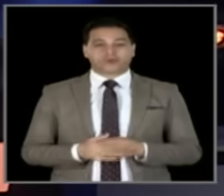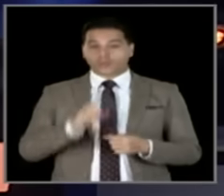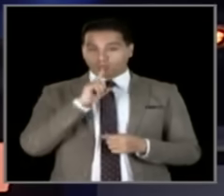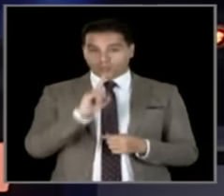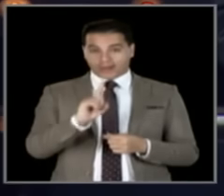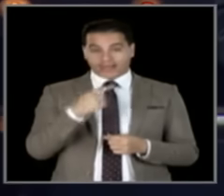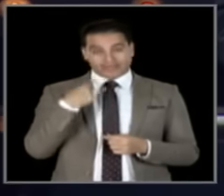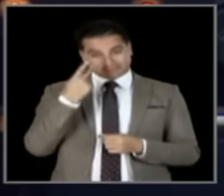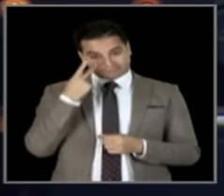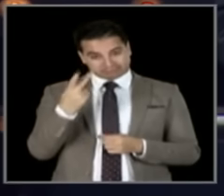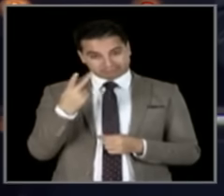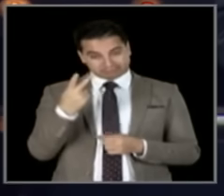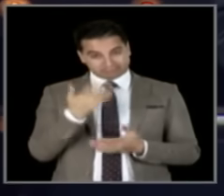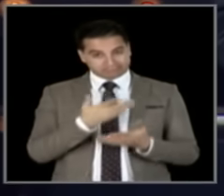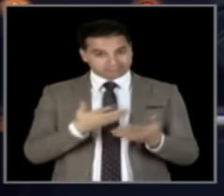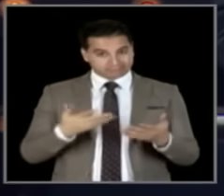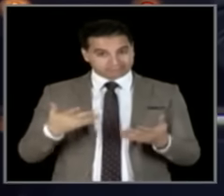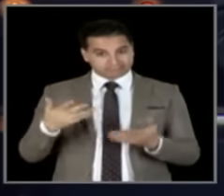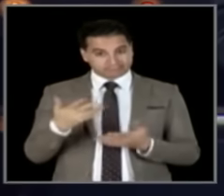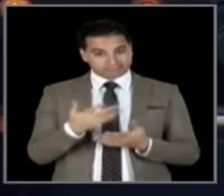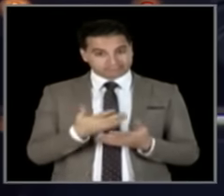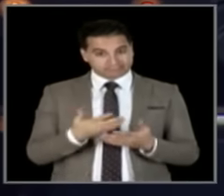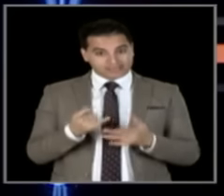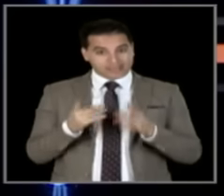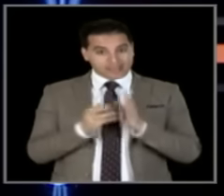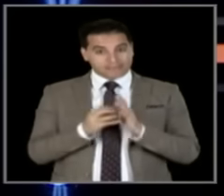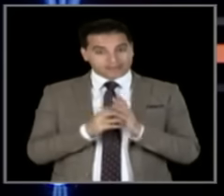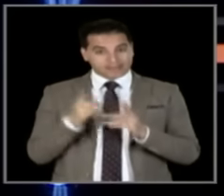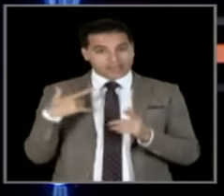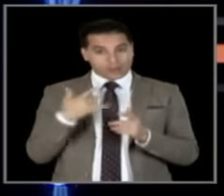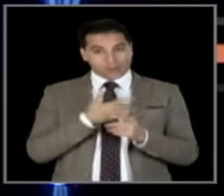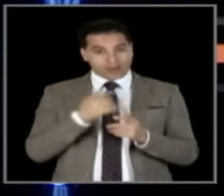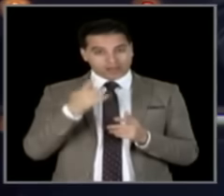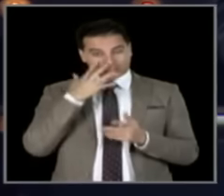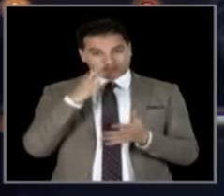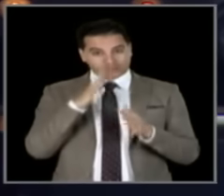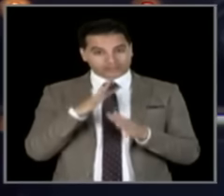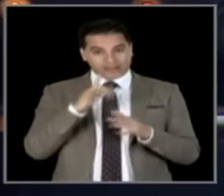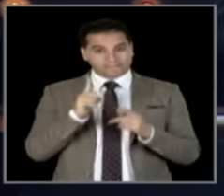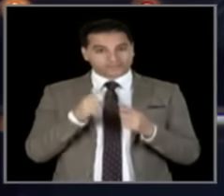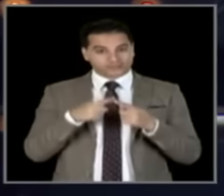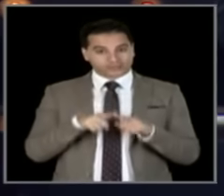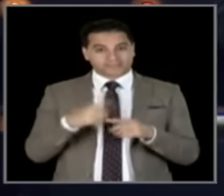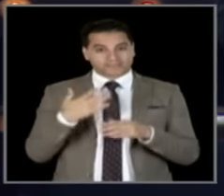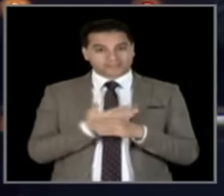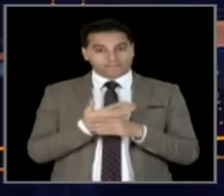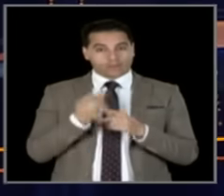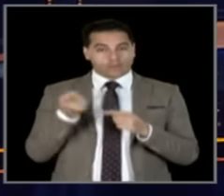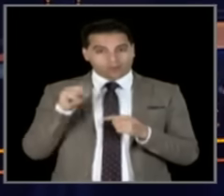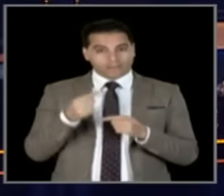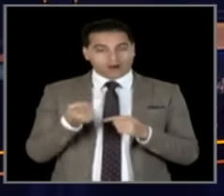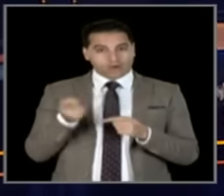ولكن برضو من وجهة نظري جامعة حلوان كان حصوم وحش. السيناريو بيتكرر كل